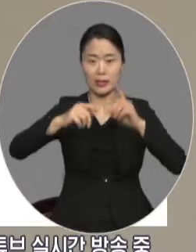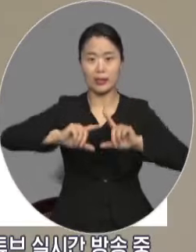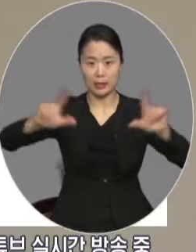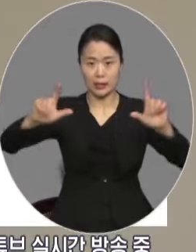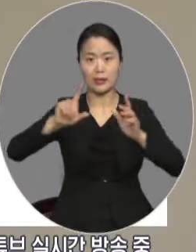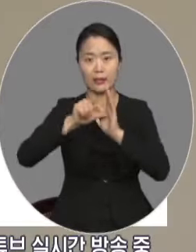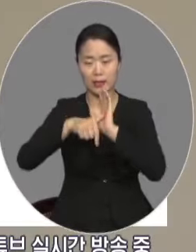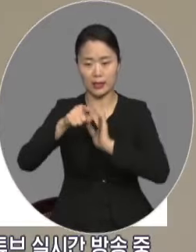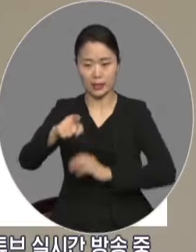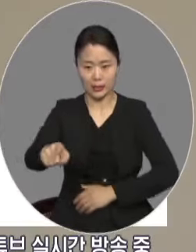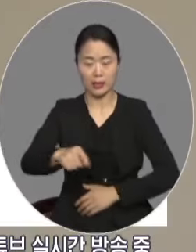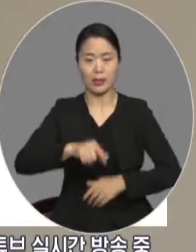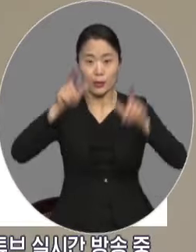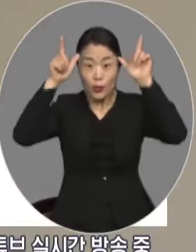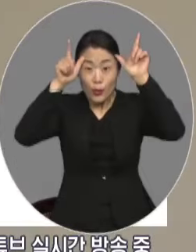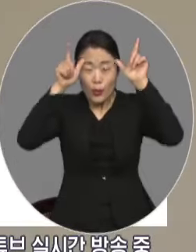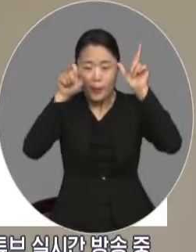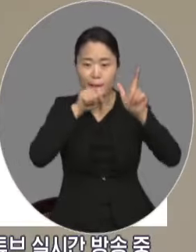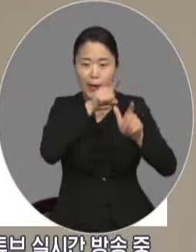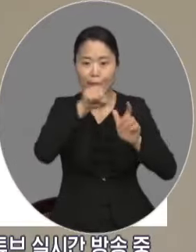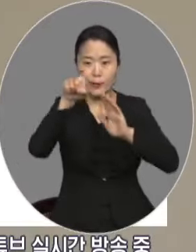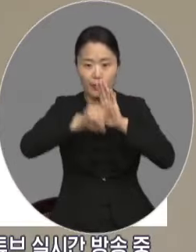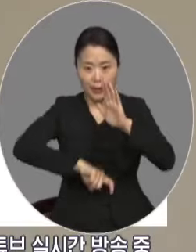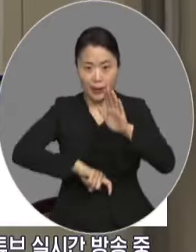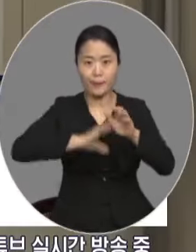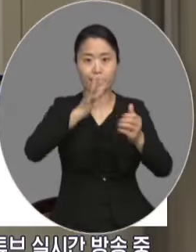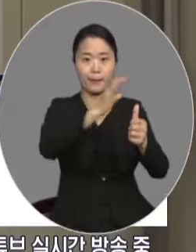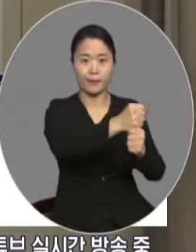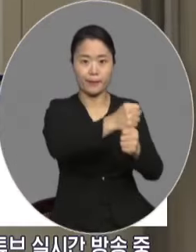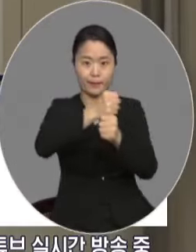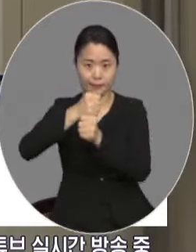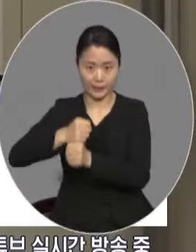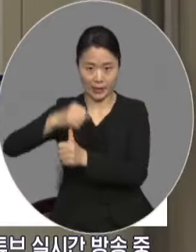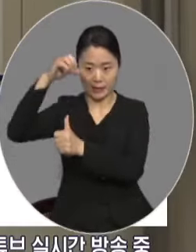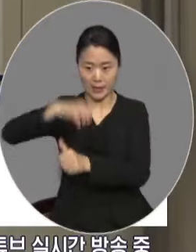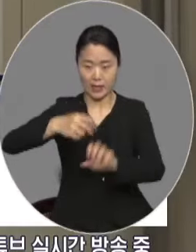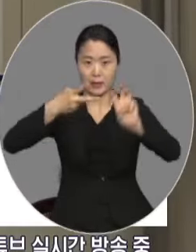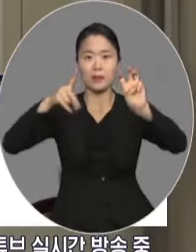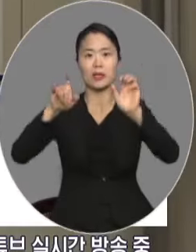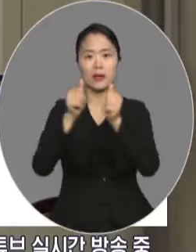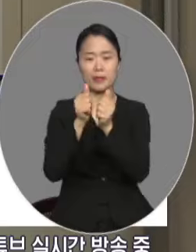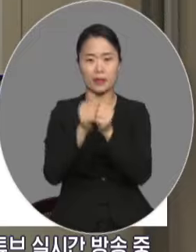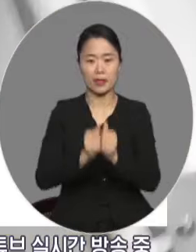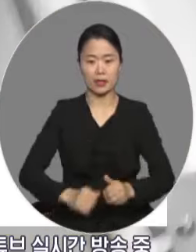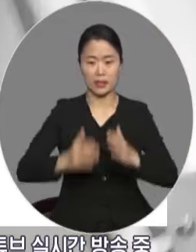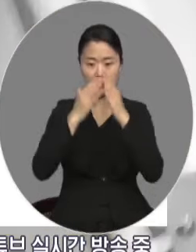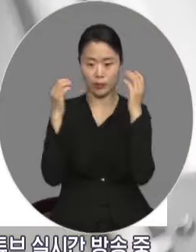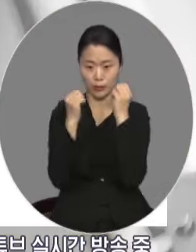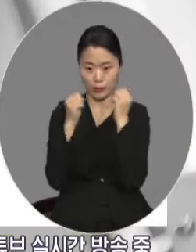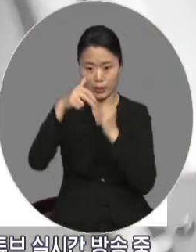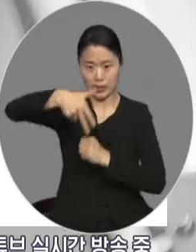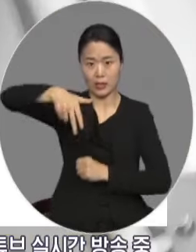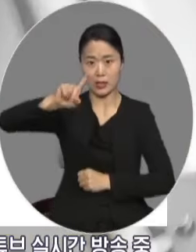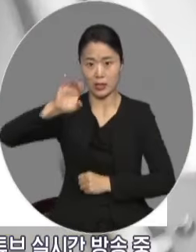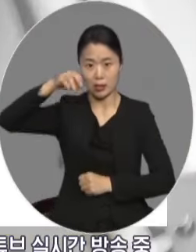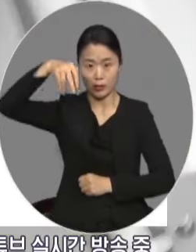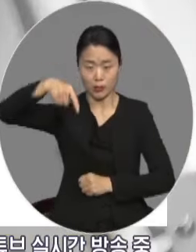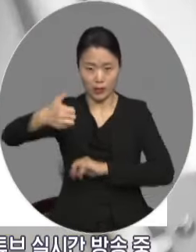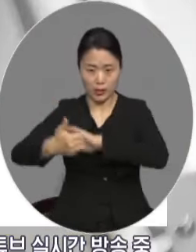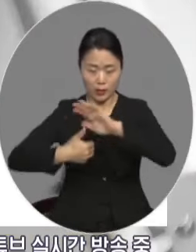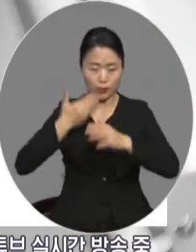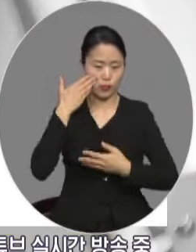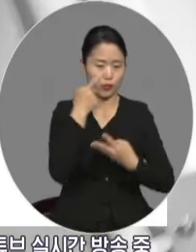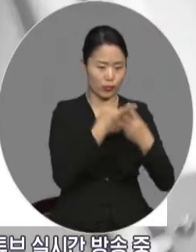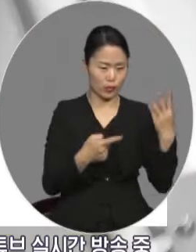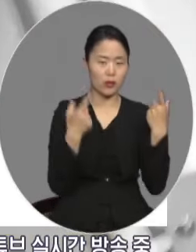정액을 훔치다 구속된 30대 남성 A씨로 드러났습니다. 전북 장수에서의 범행 이전에